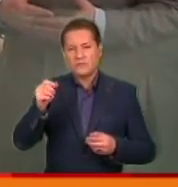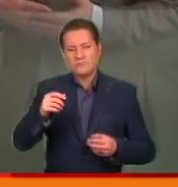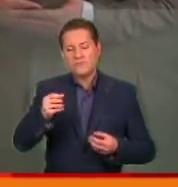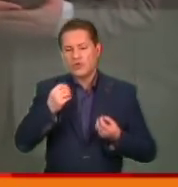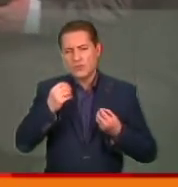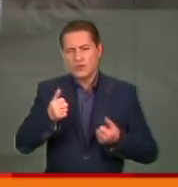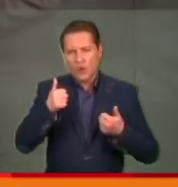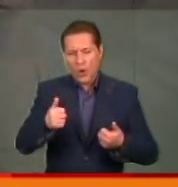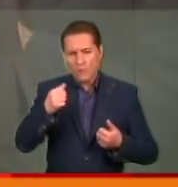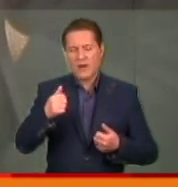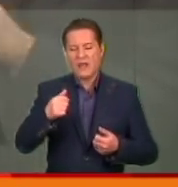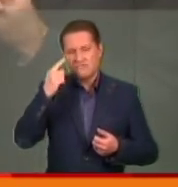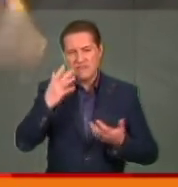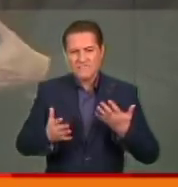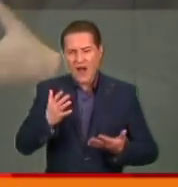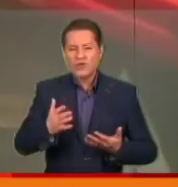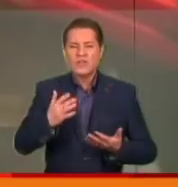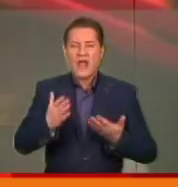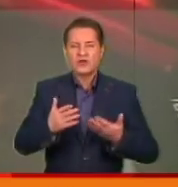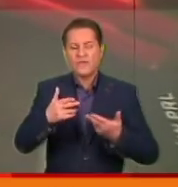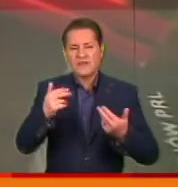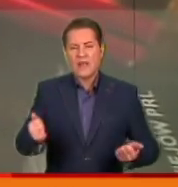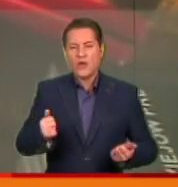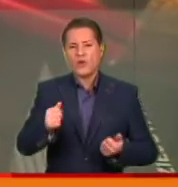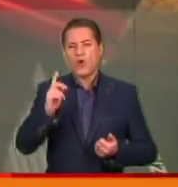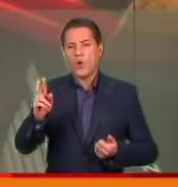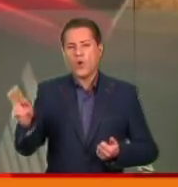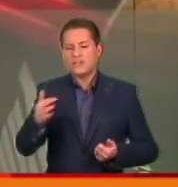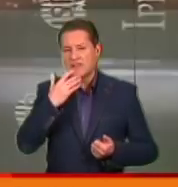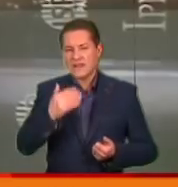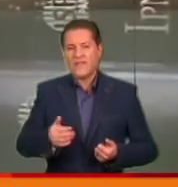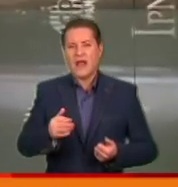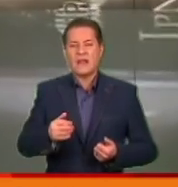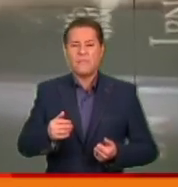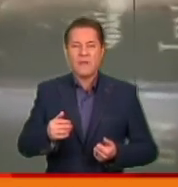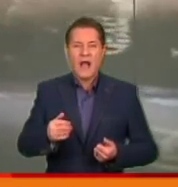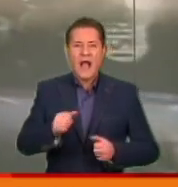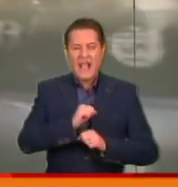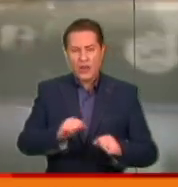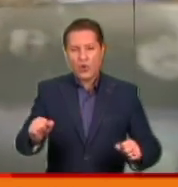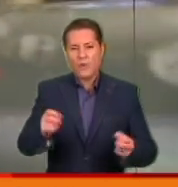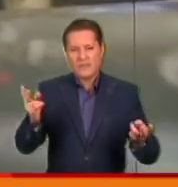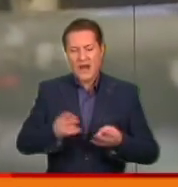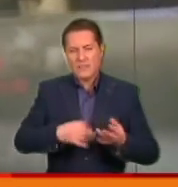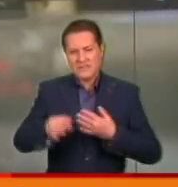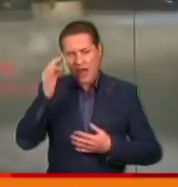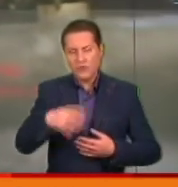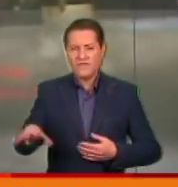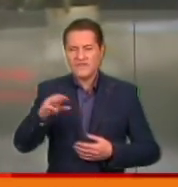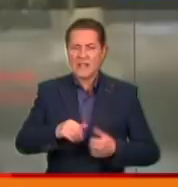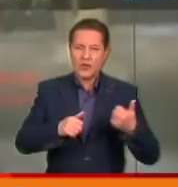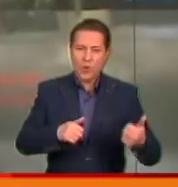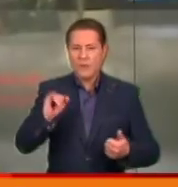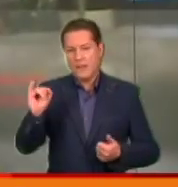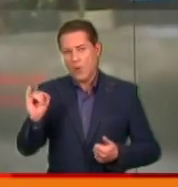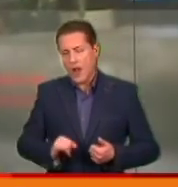тепер відповідаєте як за все добре, що герой зробив, так і за все погане. УПА боролося з радянською владою. Добре.